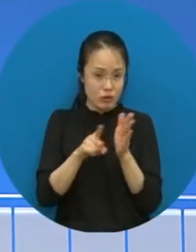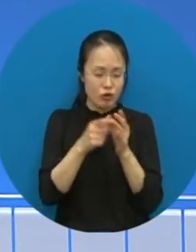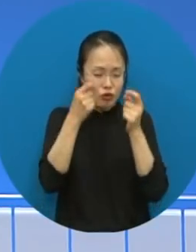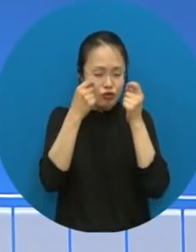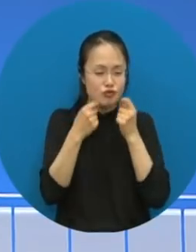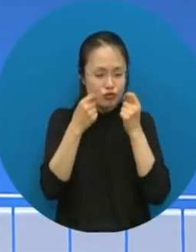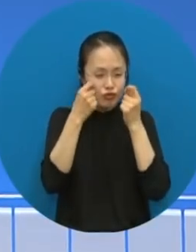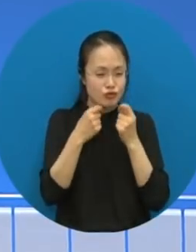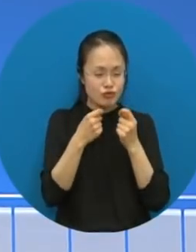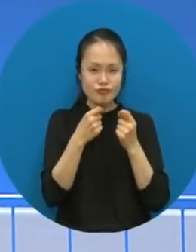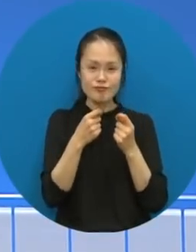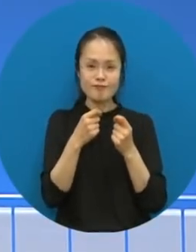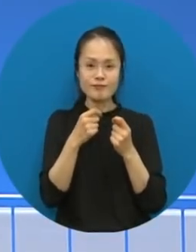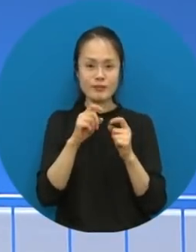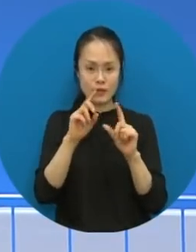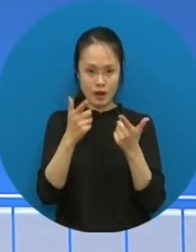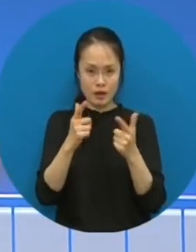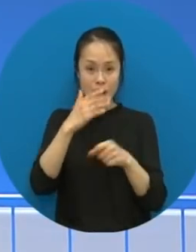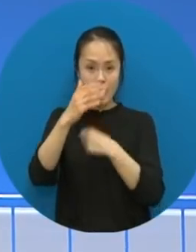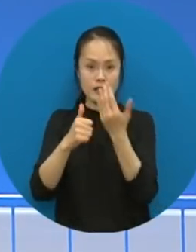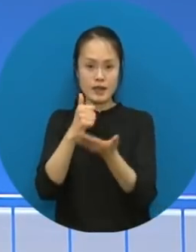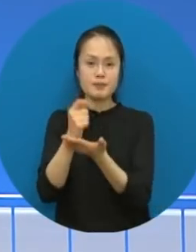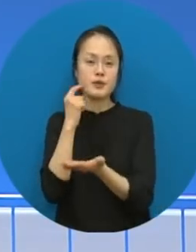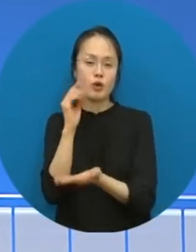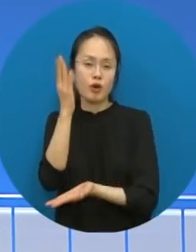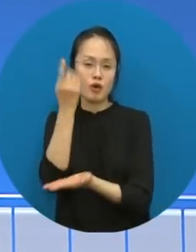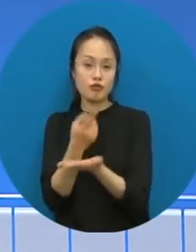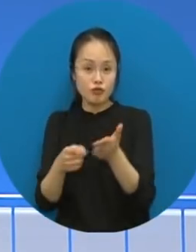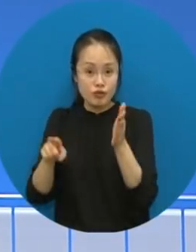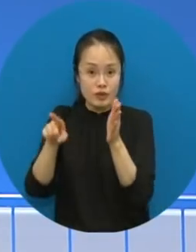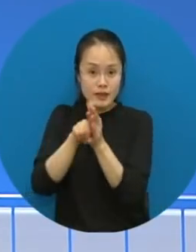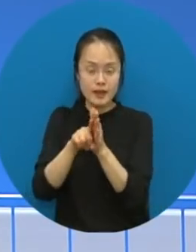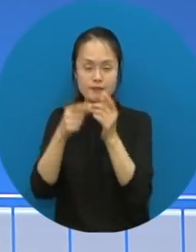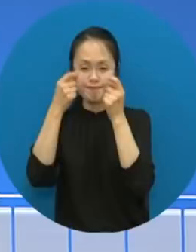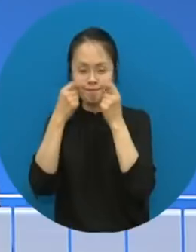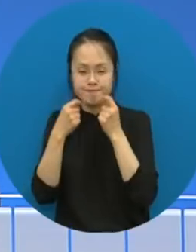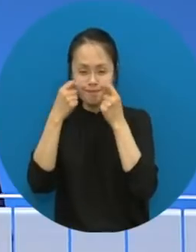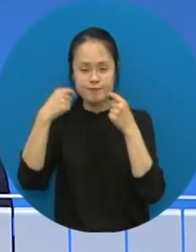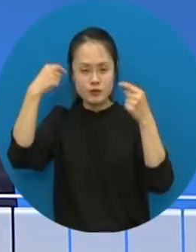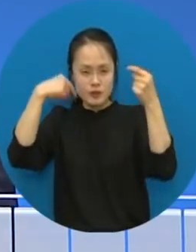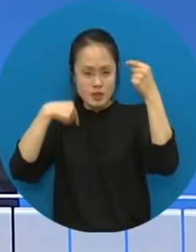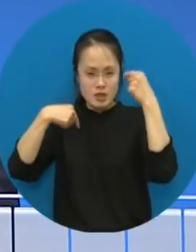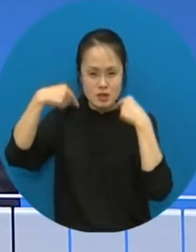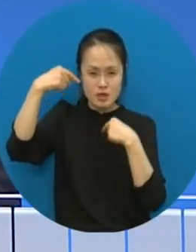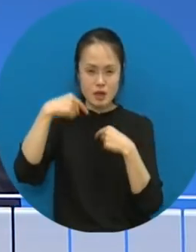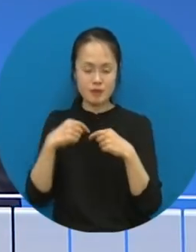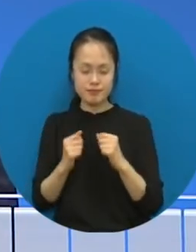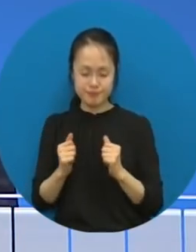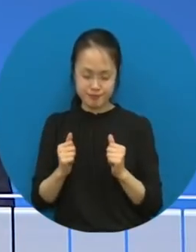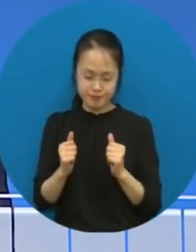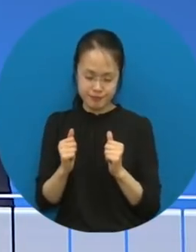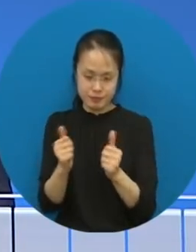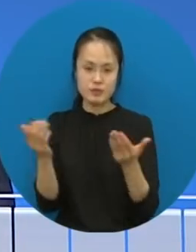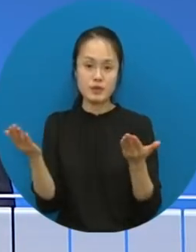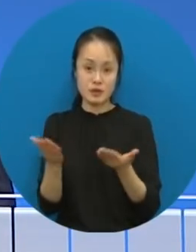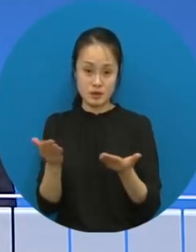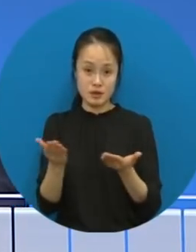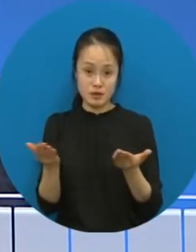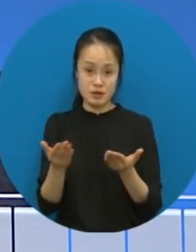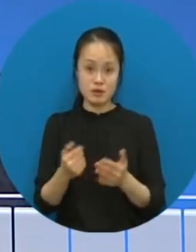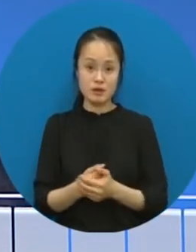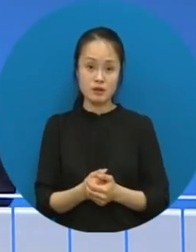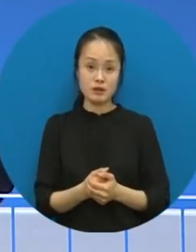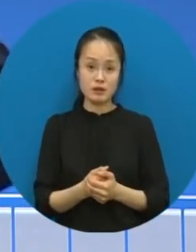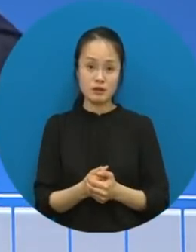시작하고 하나님의 영광을 위하여 땀 흘리기 시작하는 겁니다. 나만을 위해서 흘렸던 그 모든 물이,